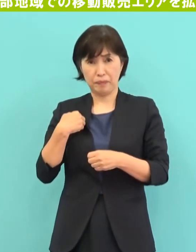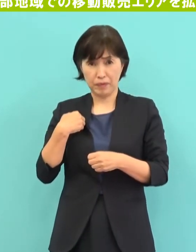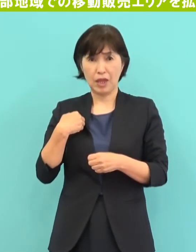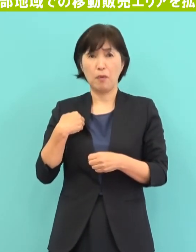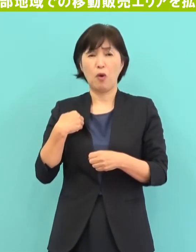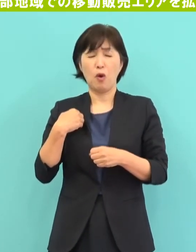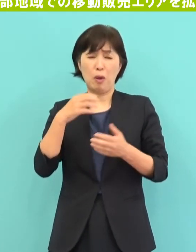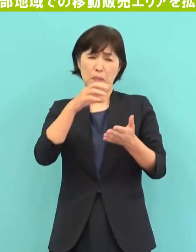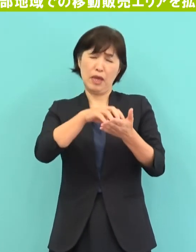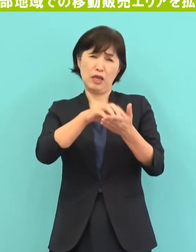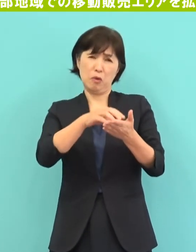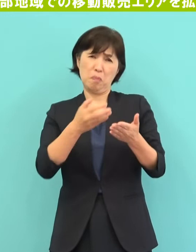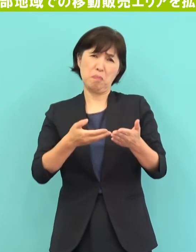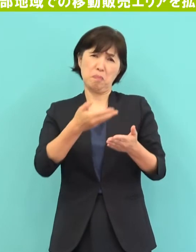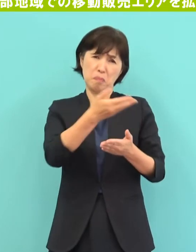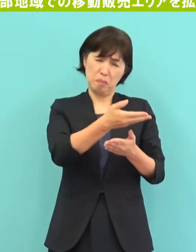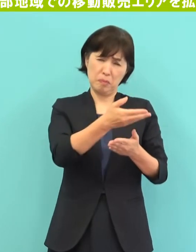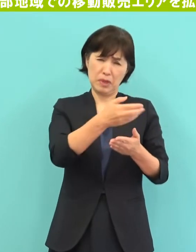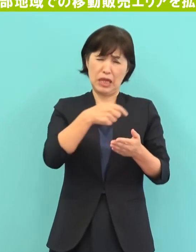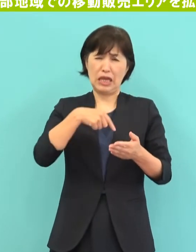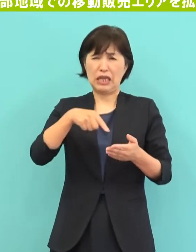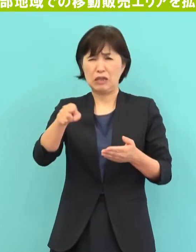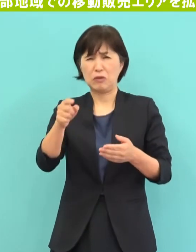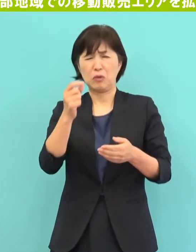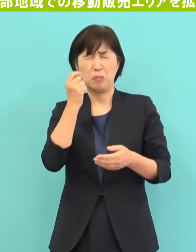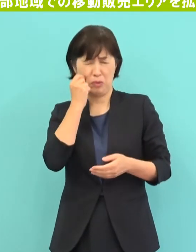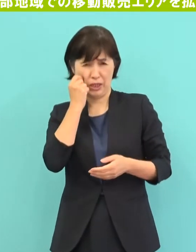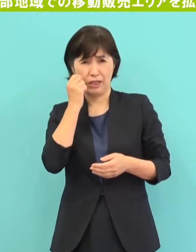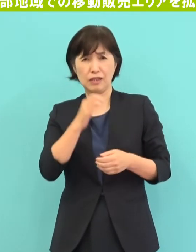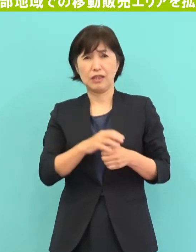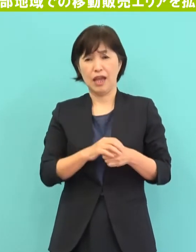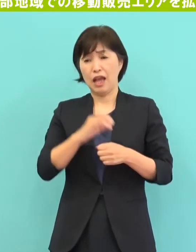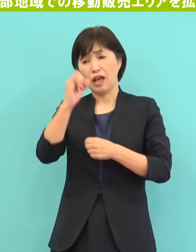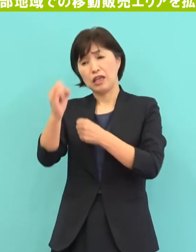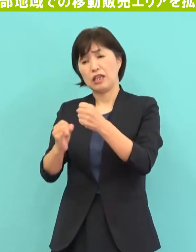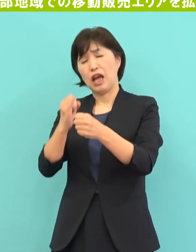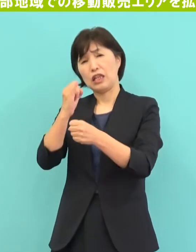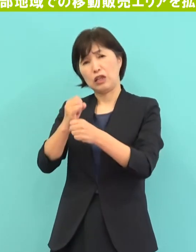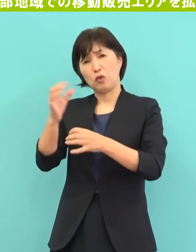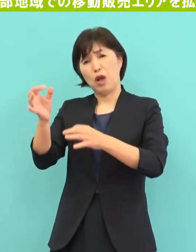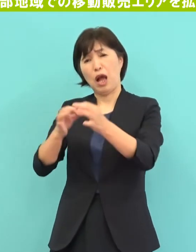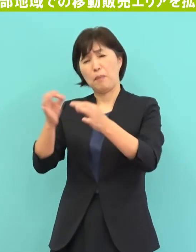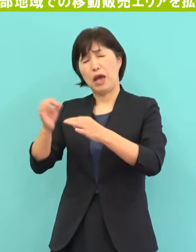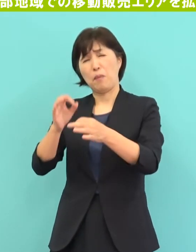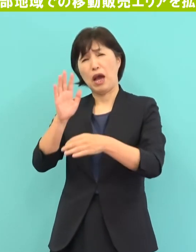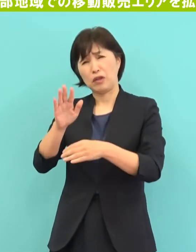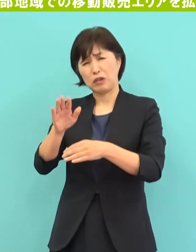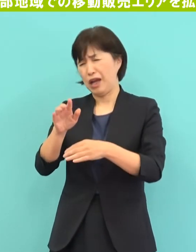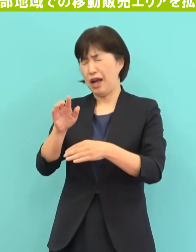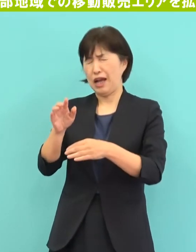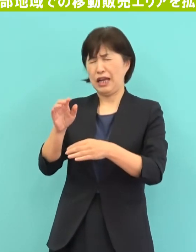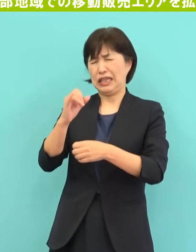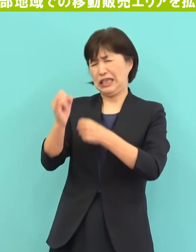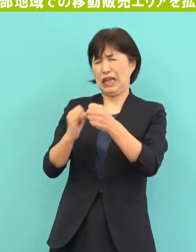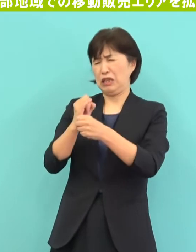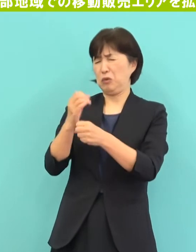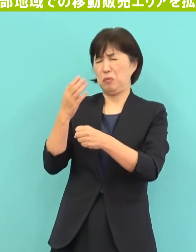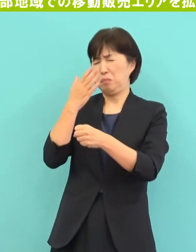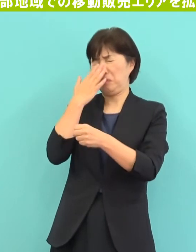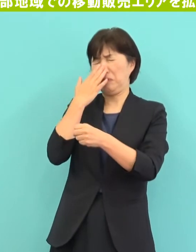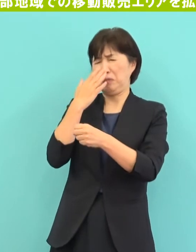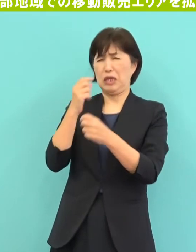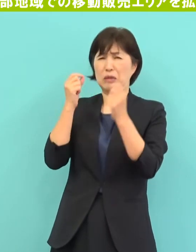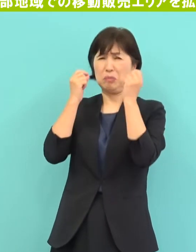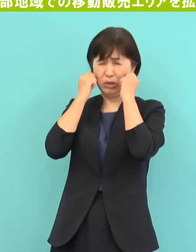でご自身で買い物など行かれていたものが難しくなっているインターネットでの販売もいろいろあるけれどもなかなか身近には使い